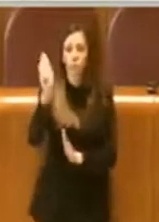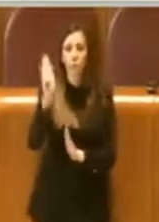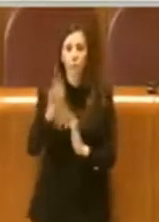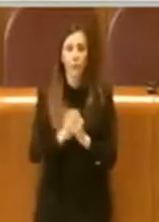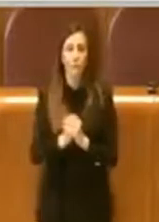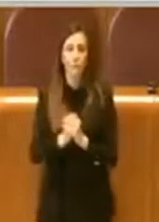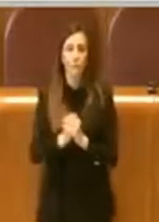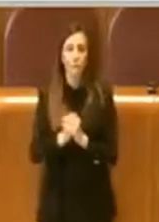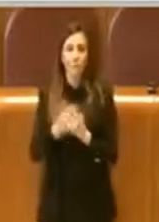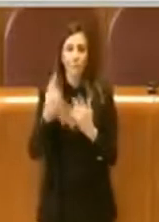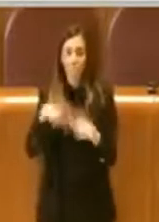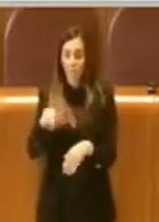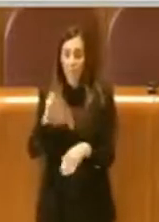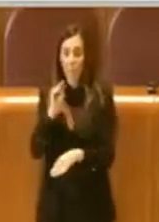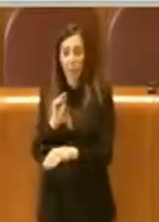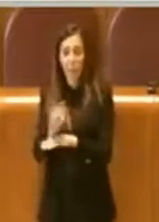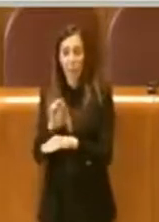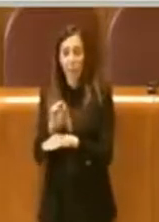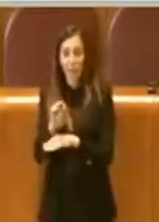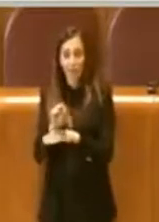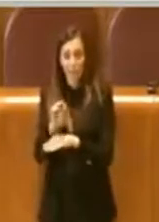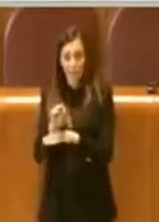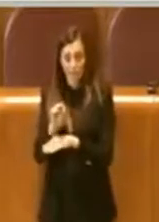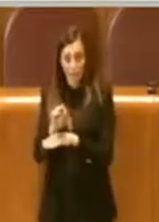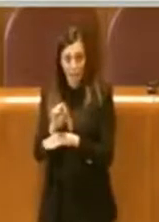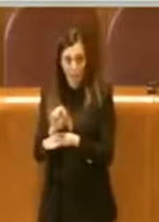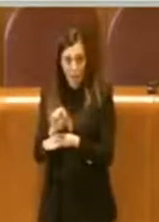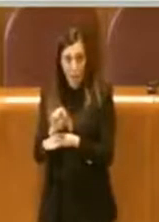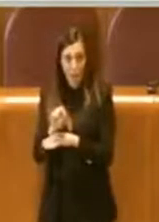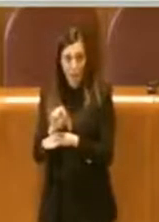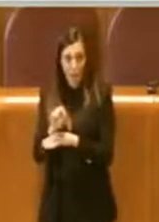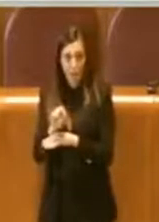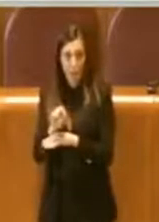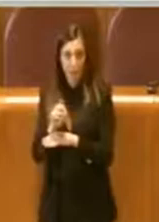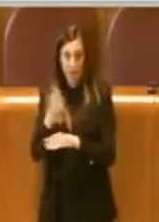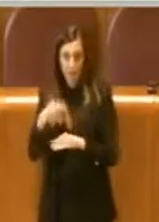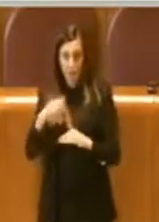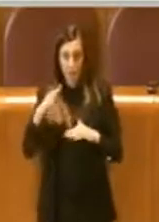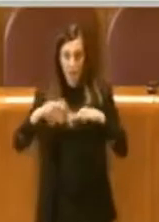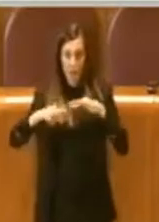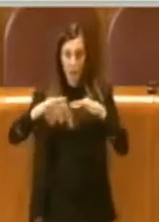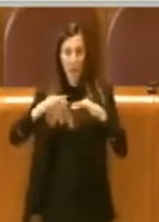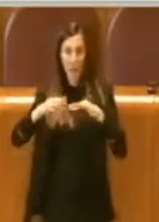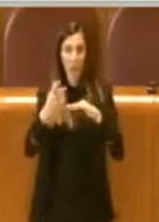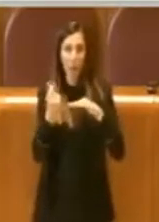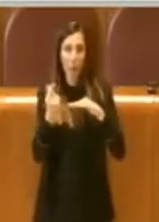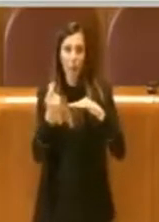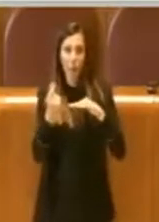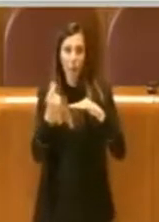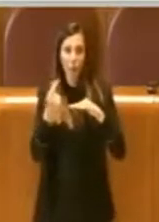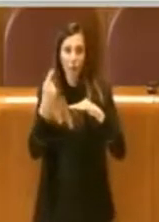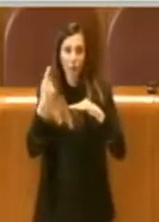con il mantenimento, che non è cosa da poco, degli equilibri economici,